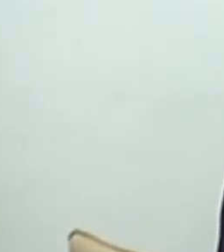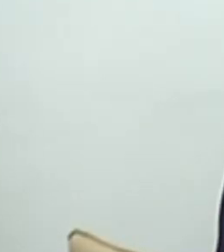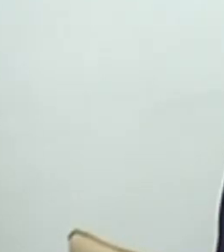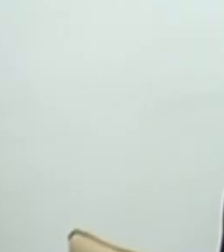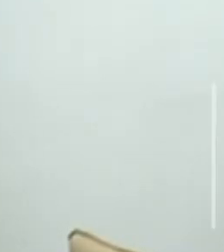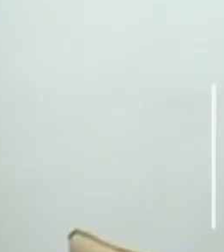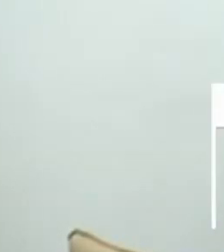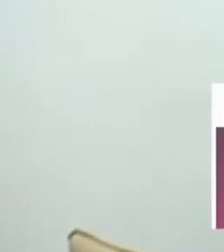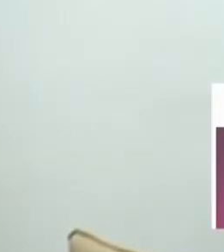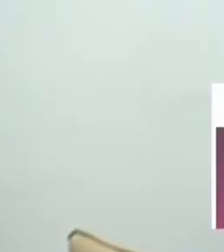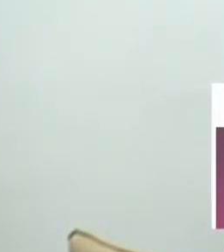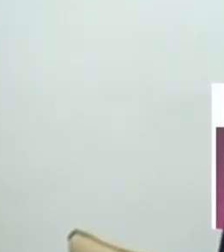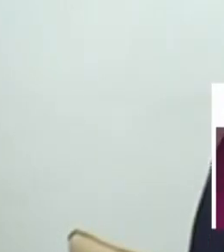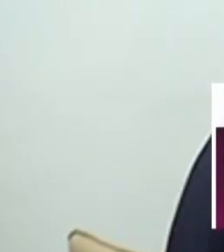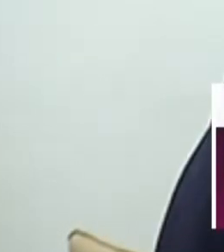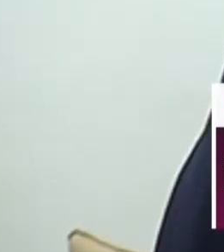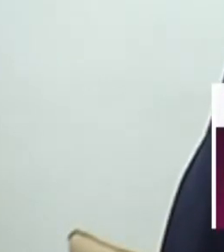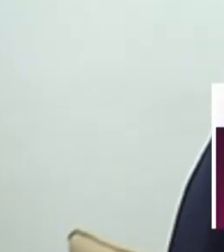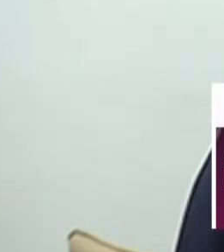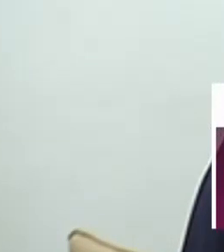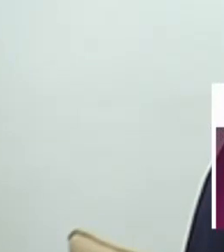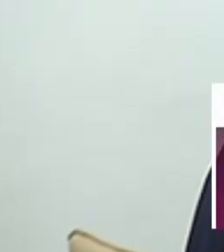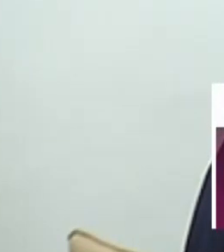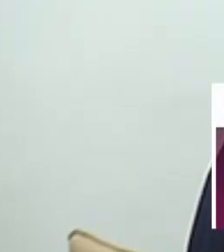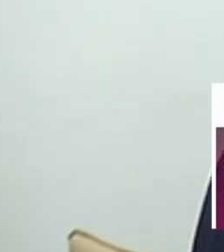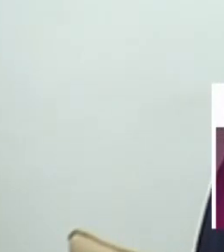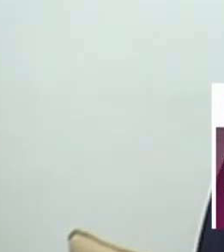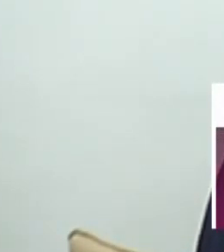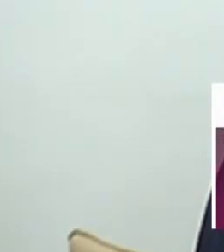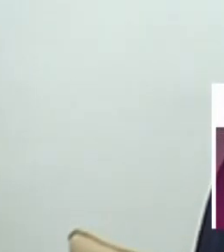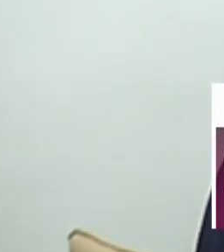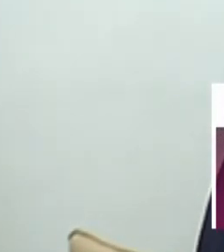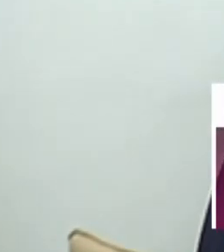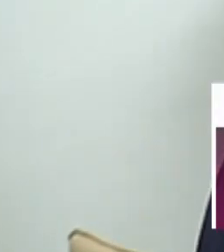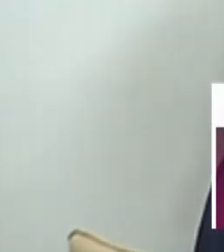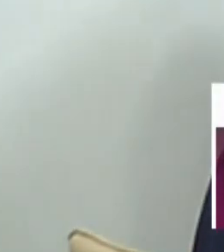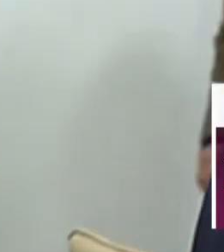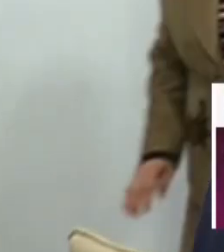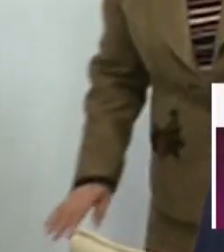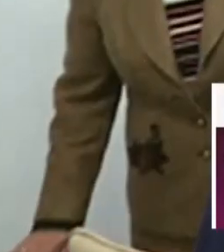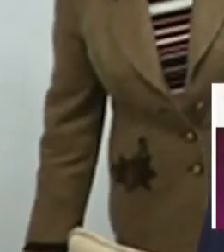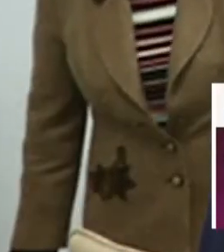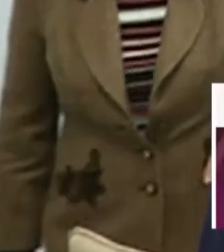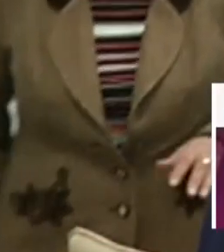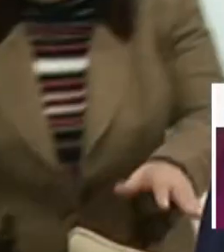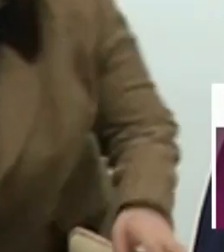бүкіл қамтамасыз етеді, біздің қалай жұмыс жасауымызға, қабылдауымызға,